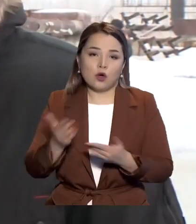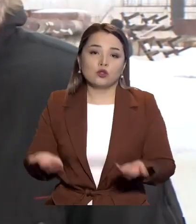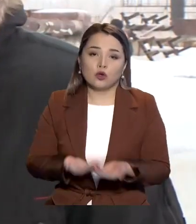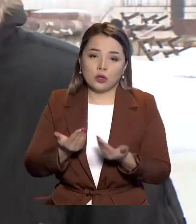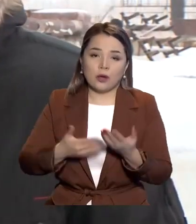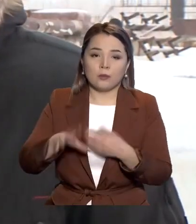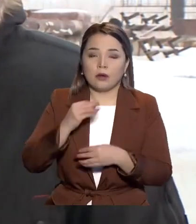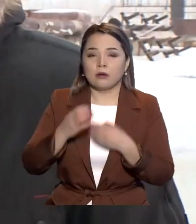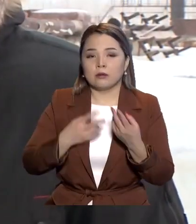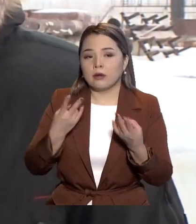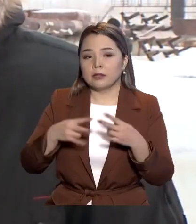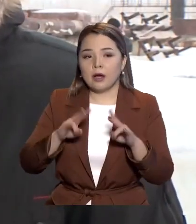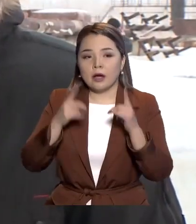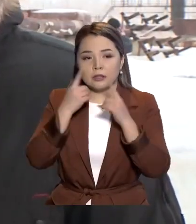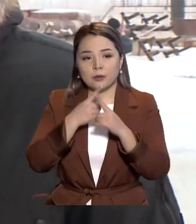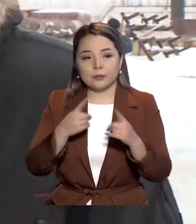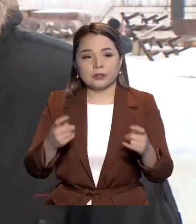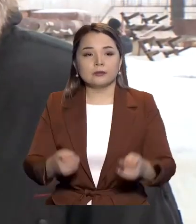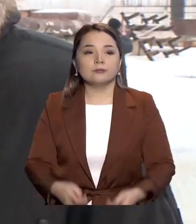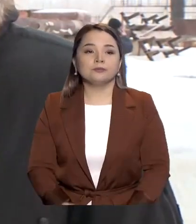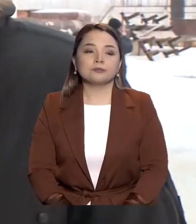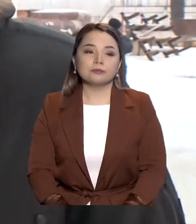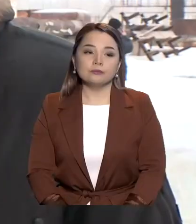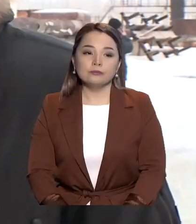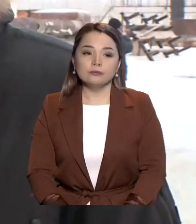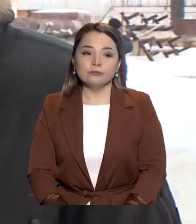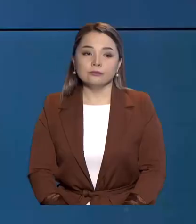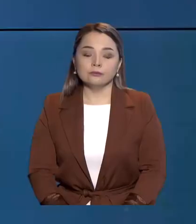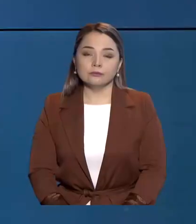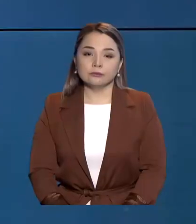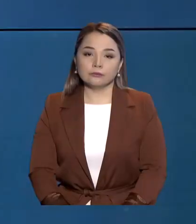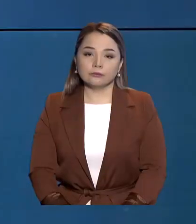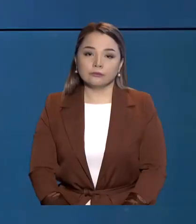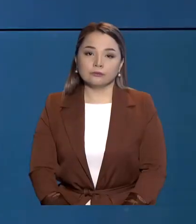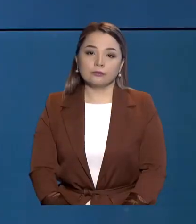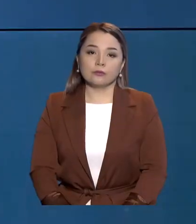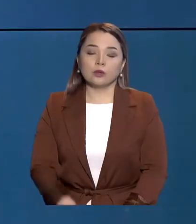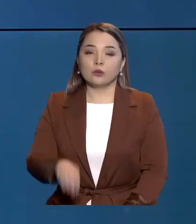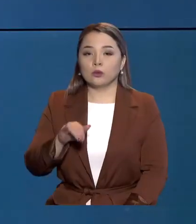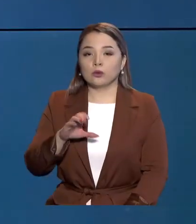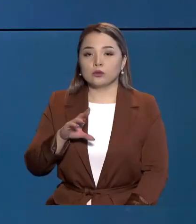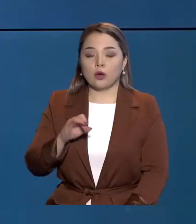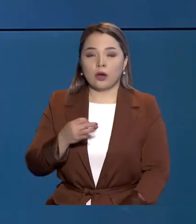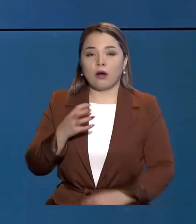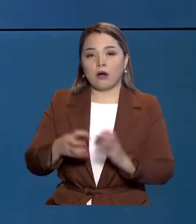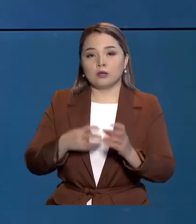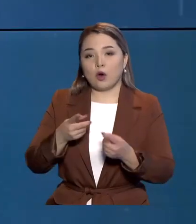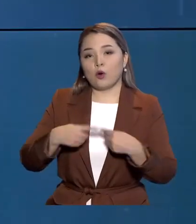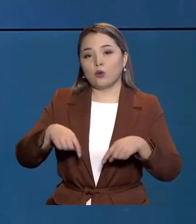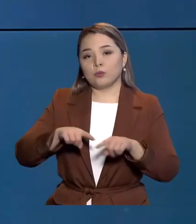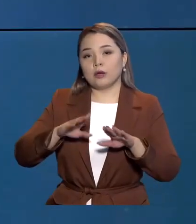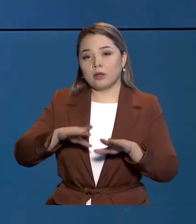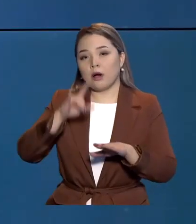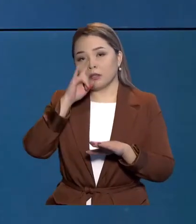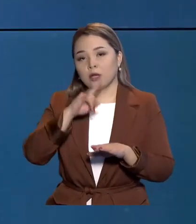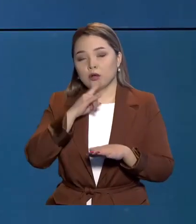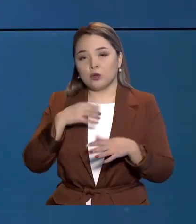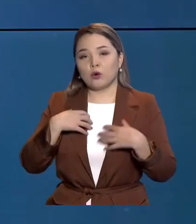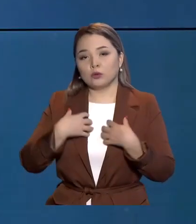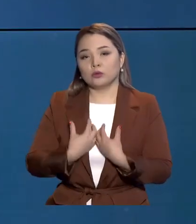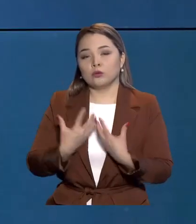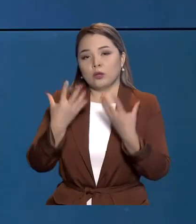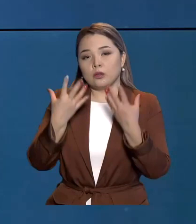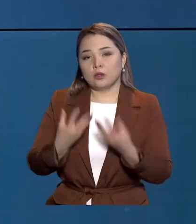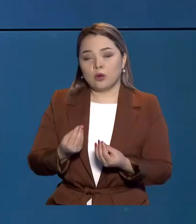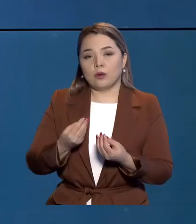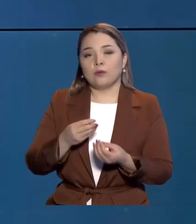Тұрғындарды алаңдамауға шақырамын. Ситуация под контролем. Түрксой халықаралық ұйымы Қазақстандағы аза тұту күніне байланысты